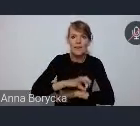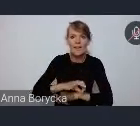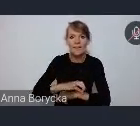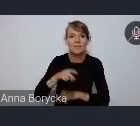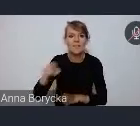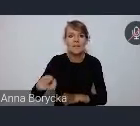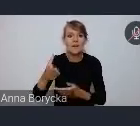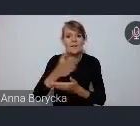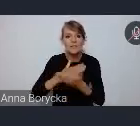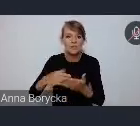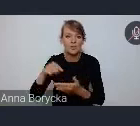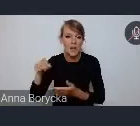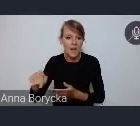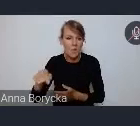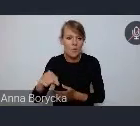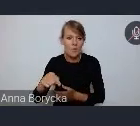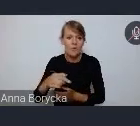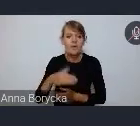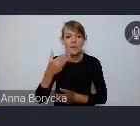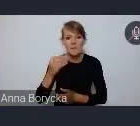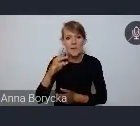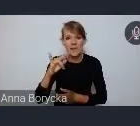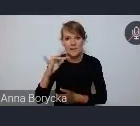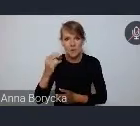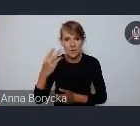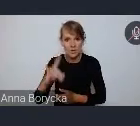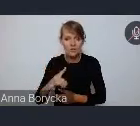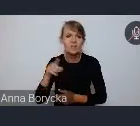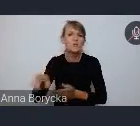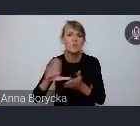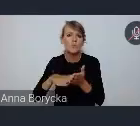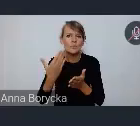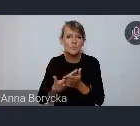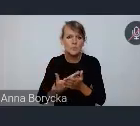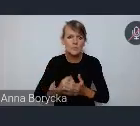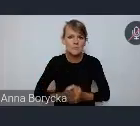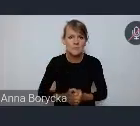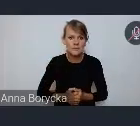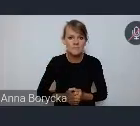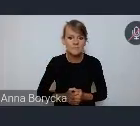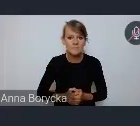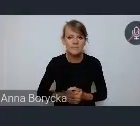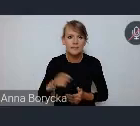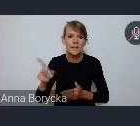wydziałów merytorycznych, na przykładzie projektów realizowanych w mieście Konin.